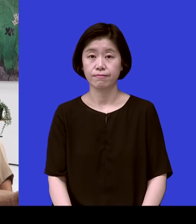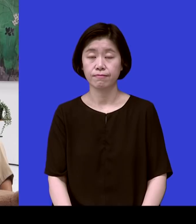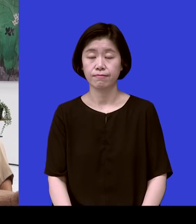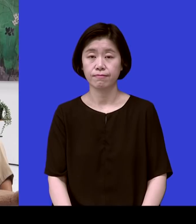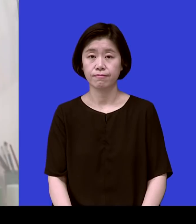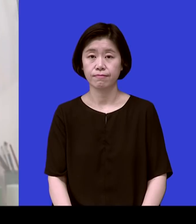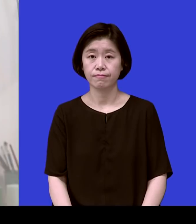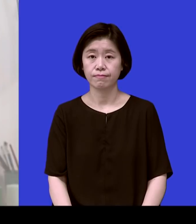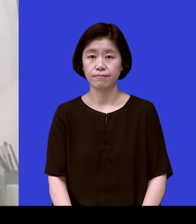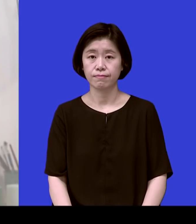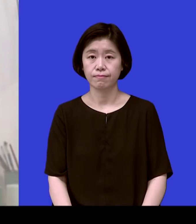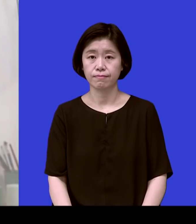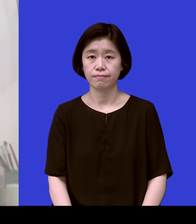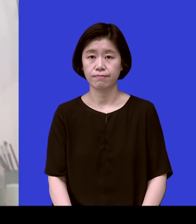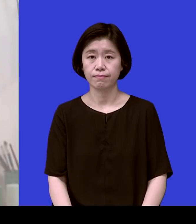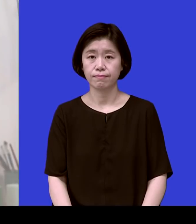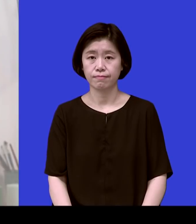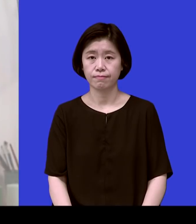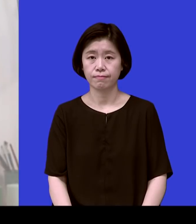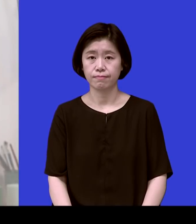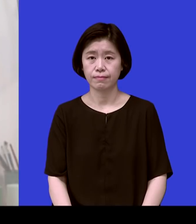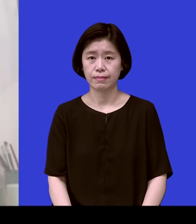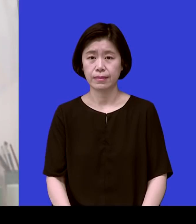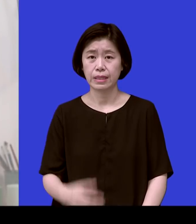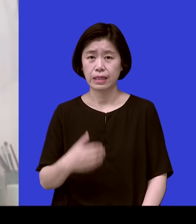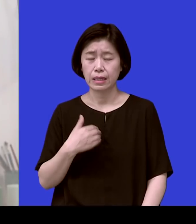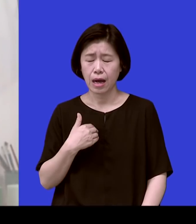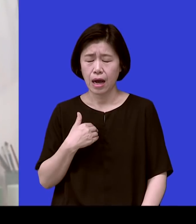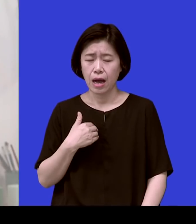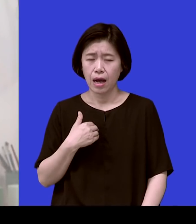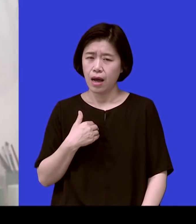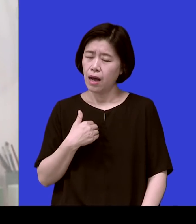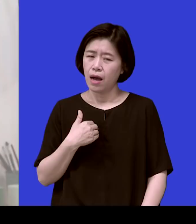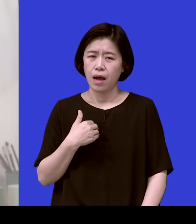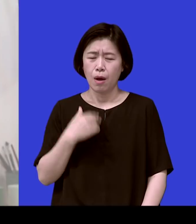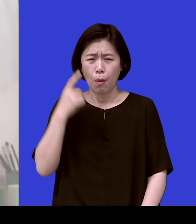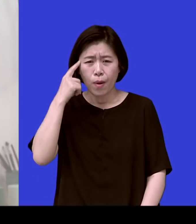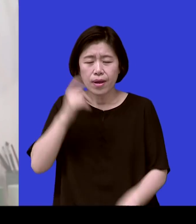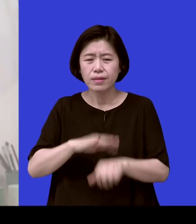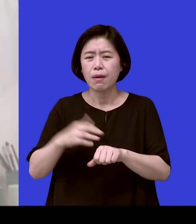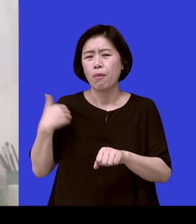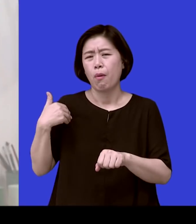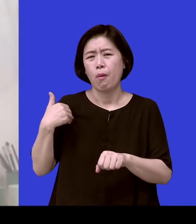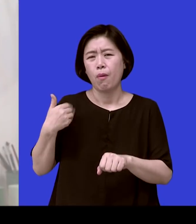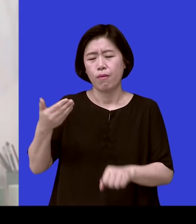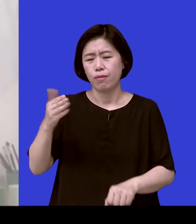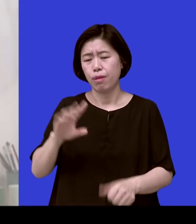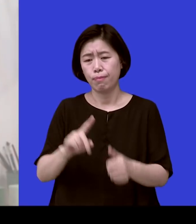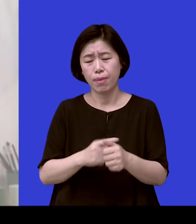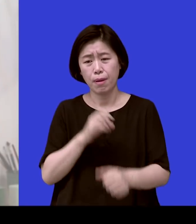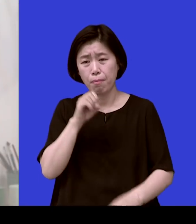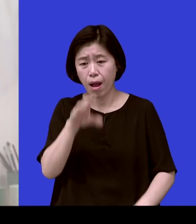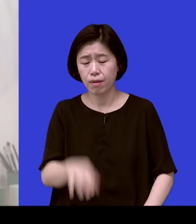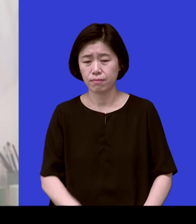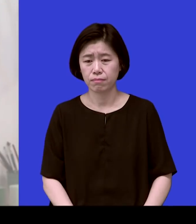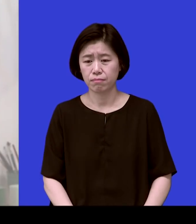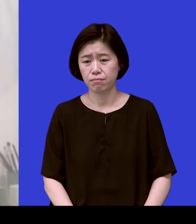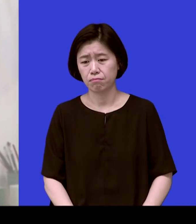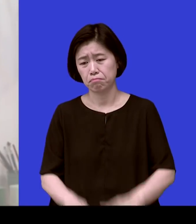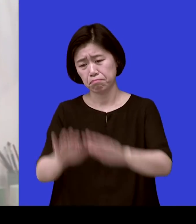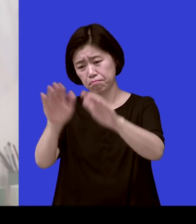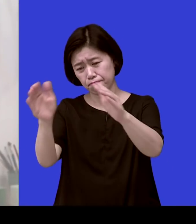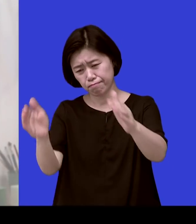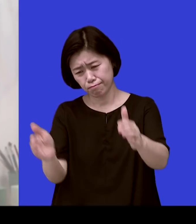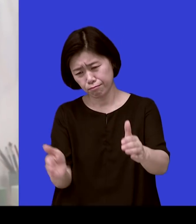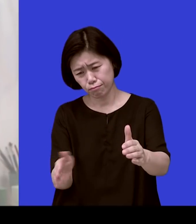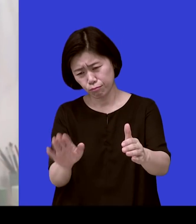제가 그때 저도 모르게 남편을 이렇게 더듬으면서 당신 너무 아깝다.